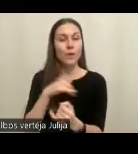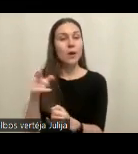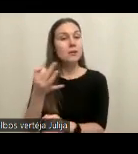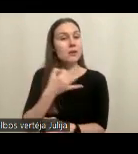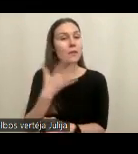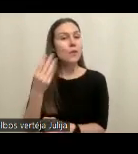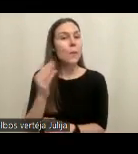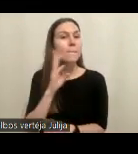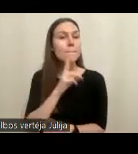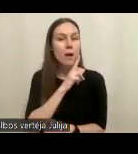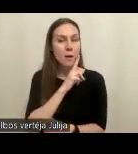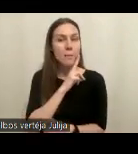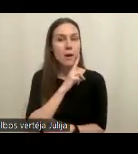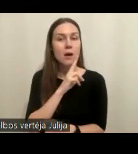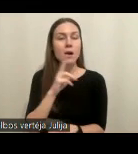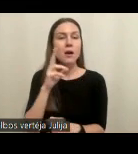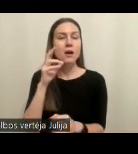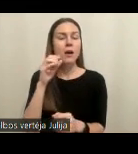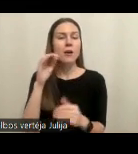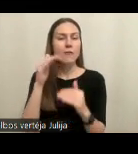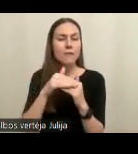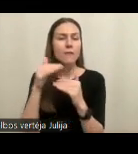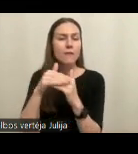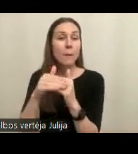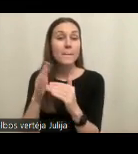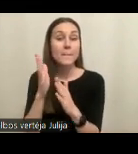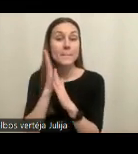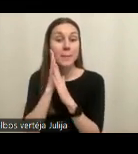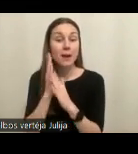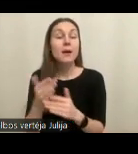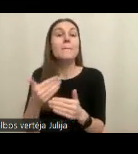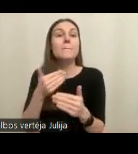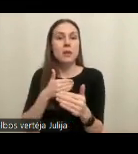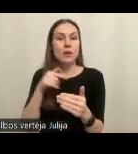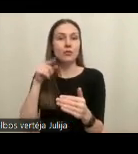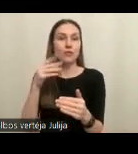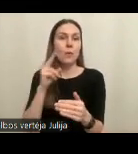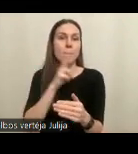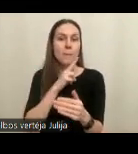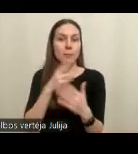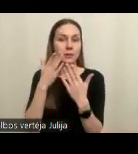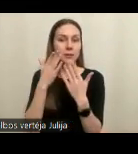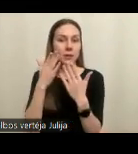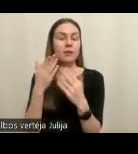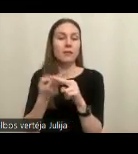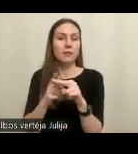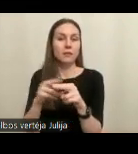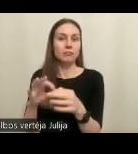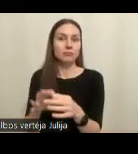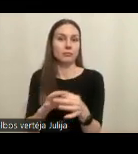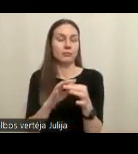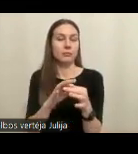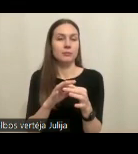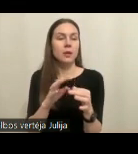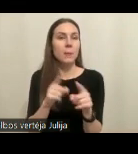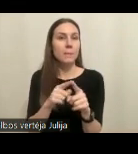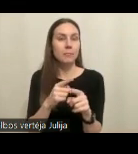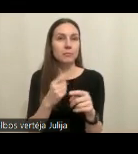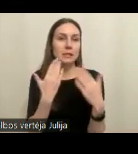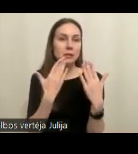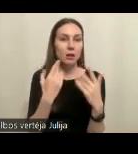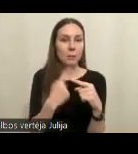mama skaitė jį kiekvieną vakarą prieš tai nusmeguoti. Ir tai jis tikė labai teigiamą požiūrį į skaitimą. Sukūrė tiesiog labai teigiamą požiūrį.